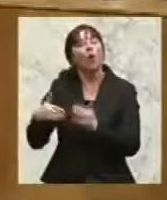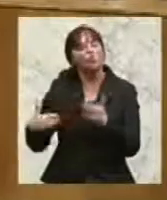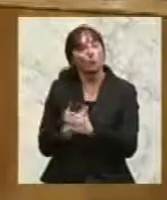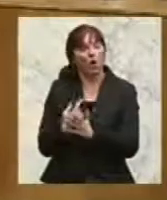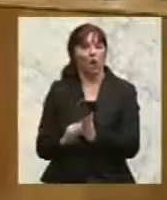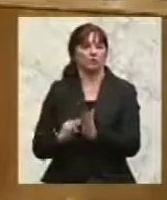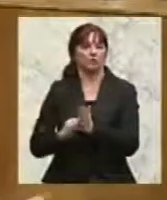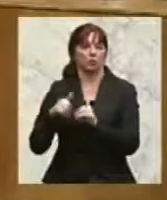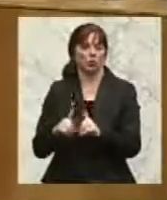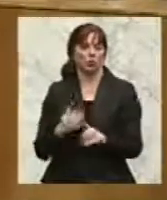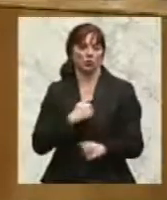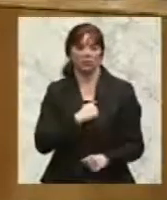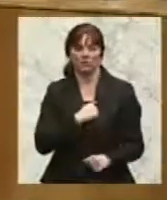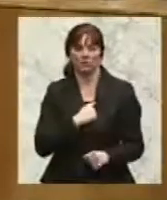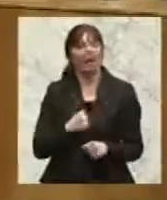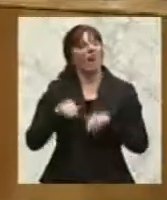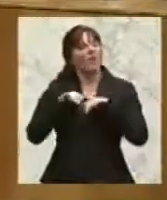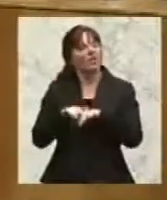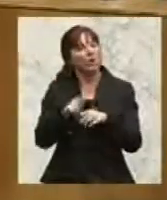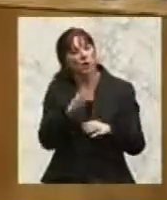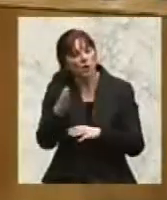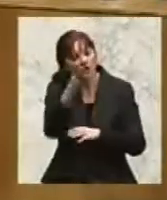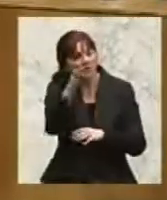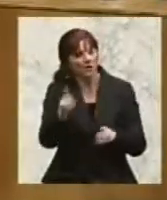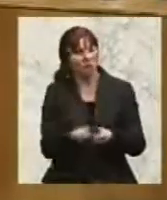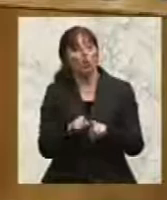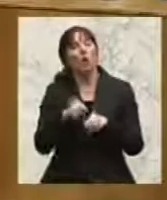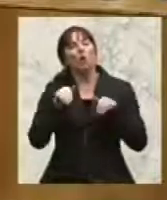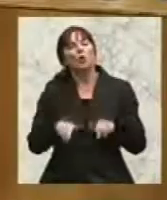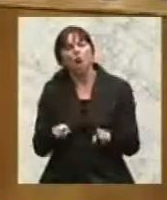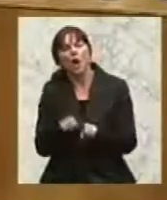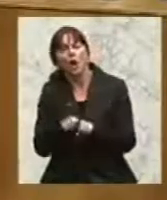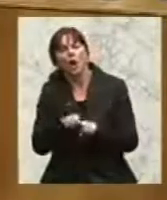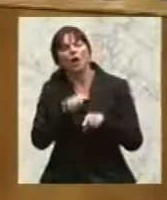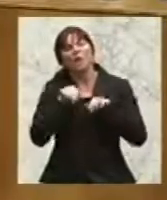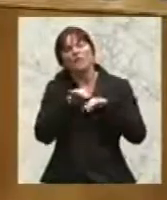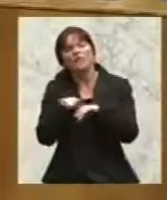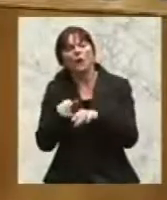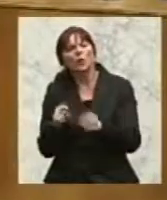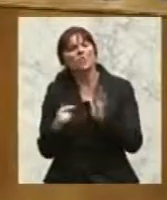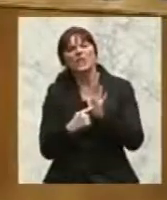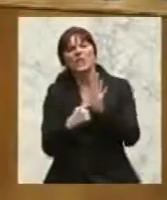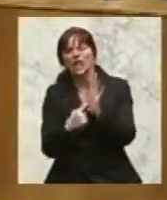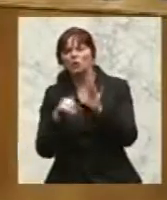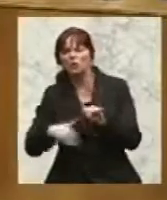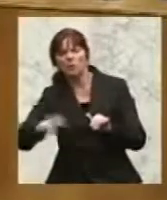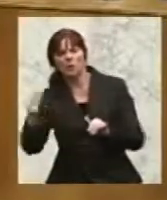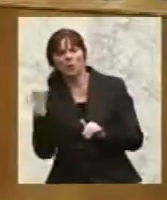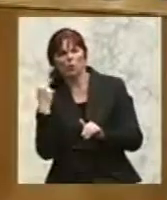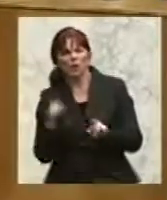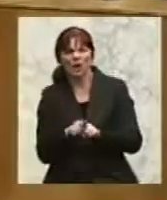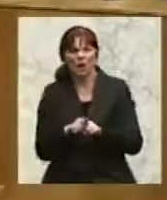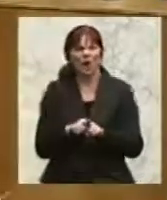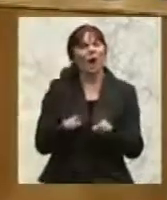zu bewältigen bei der Wirkungsorientierung, verstärkte Berücksichtigung von Wirkungsindikatoren und gleichzeitig auch Wirkungszielen. Bei der Gleichstellung